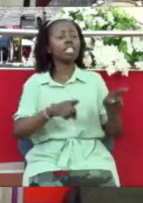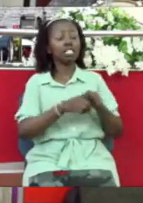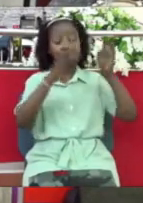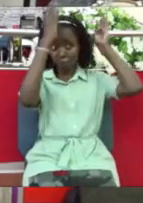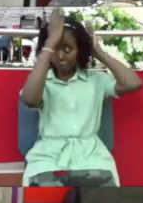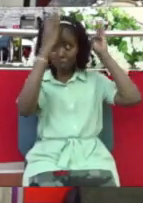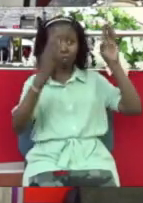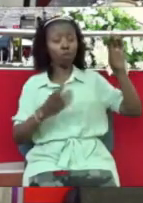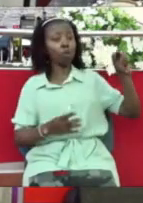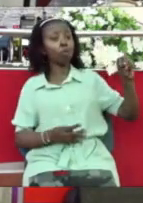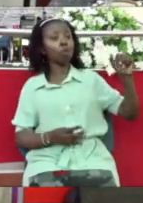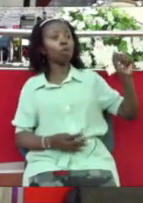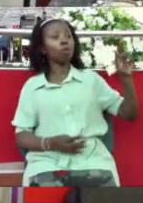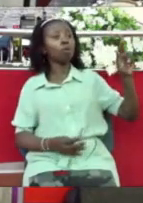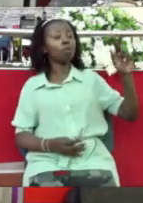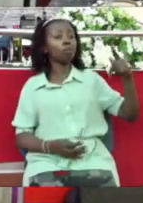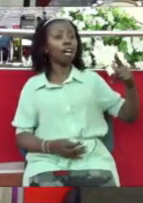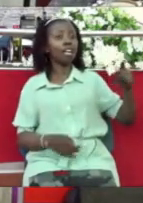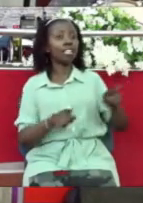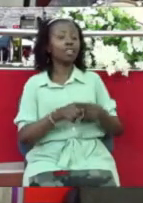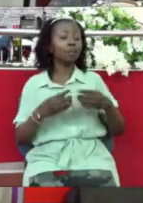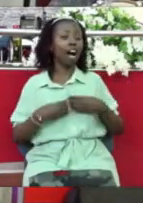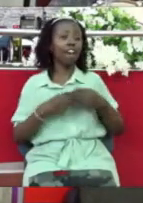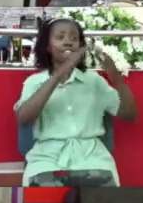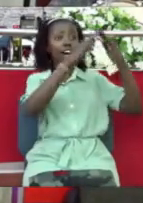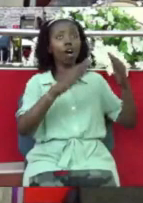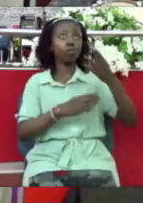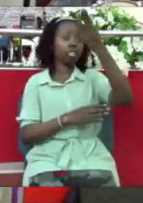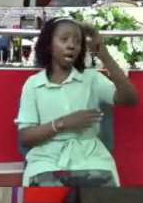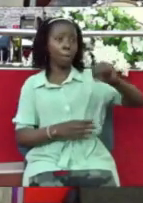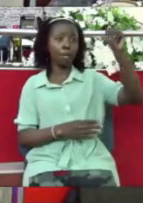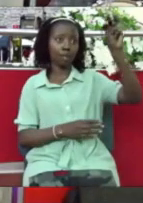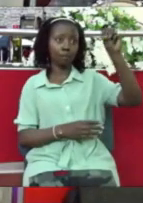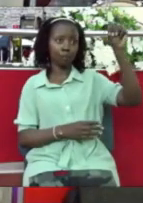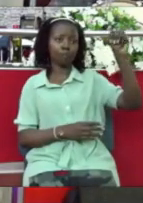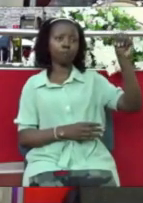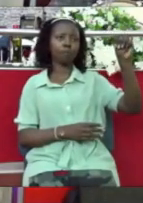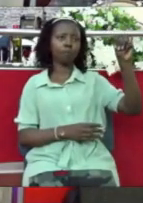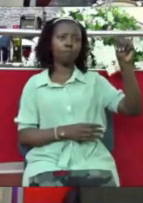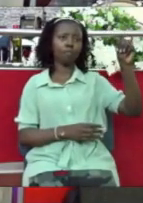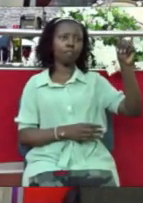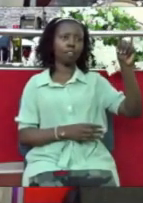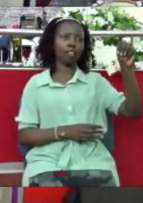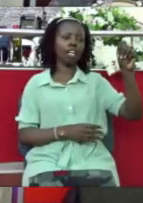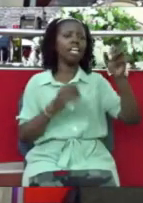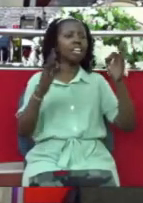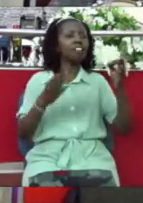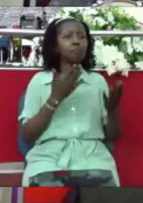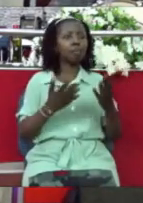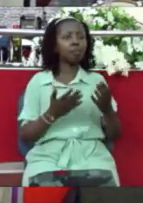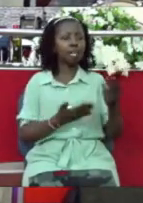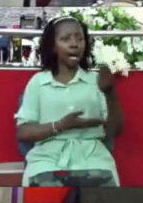anauza apartment. Enda ununue. Bishop Mark is building here Merema. Ikiuzwa ni wewe utauzwa. Na